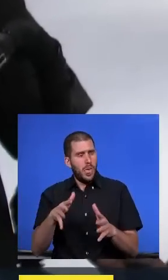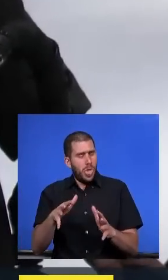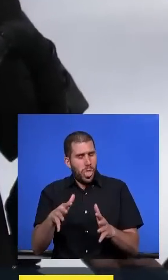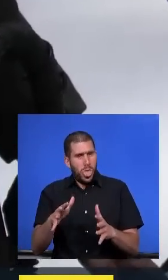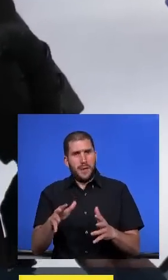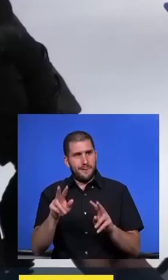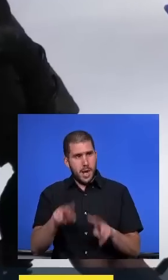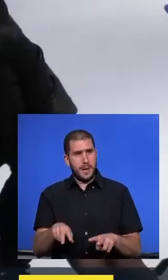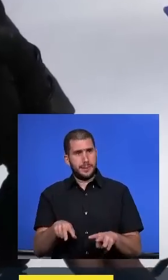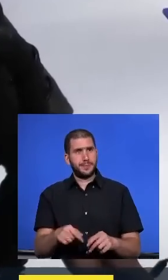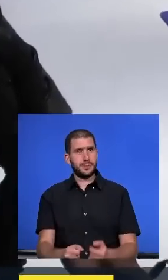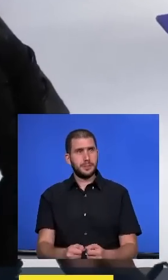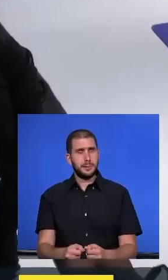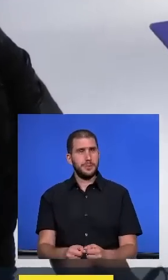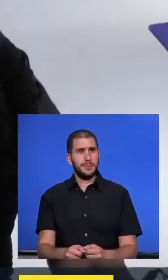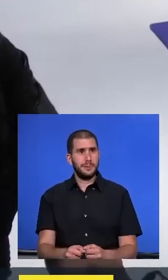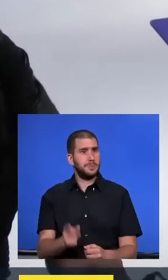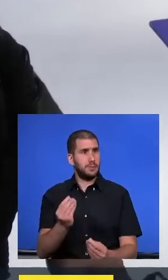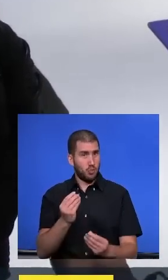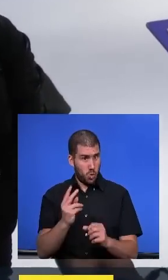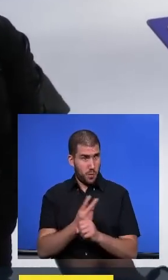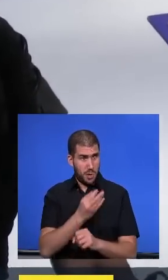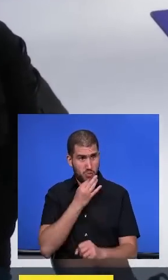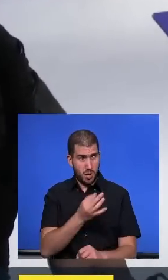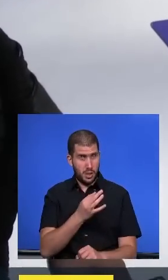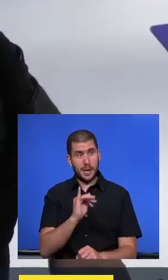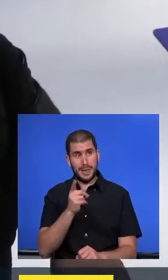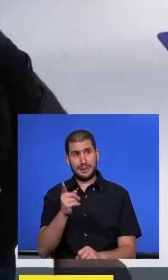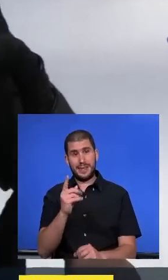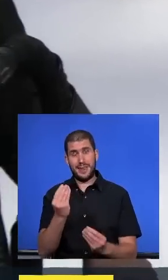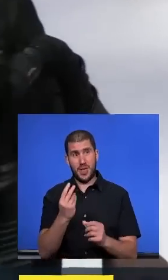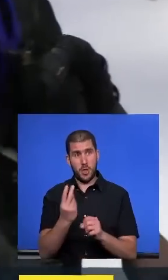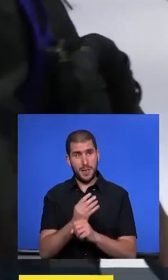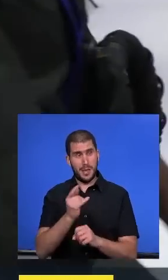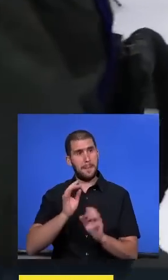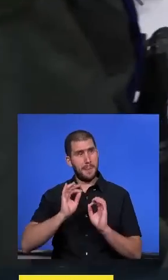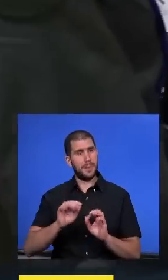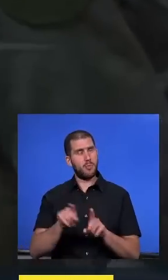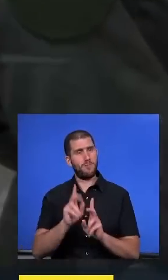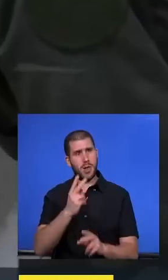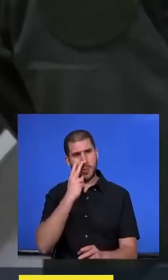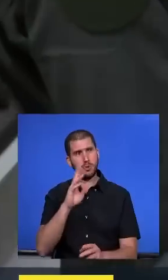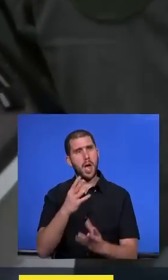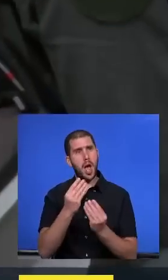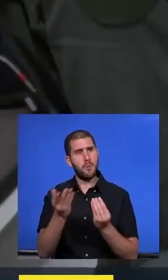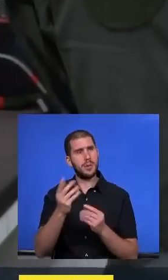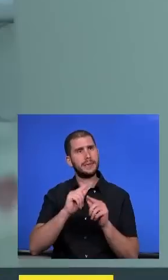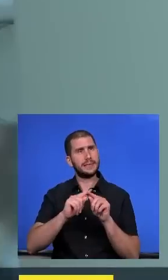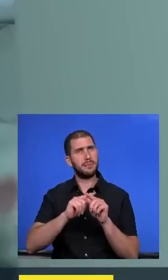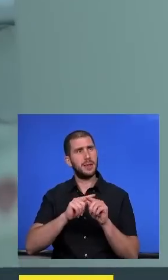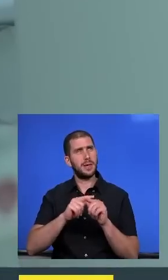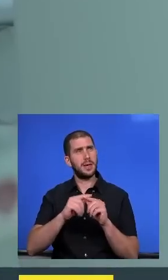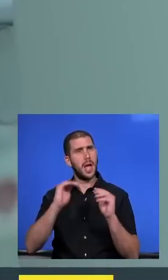רעידות. זה דבר נורמלי בעצם? כן, אז זה דבר נורמלי, באמת כמו שאפשר לראות, יש המון המון המון סימני